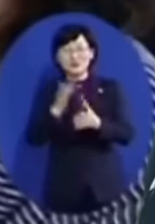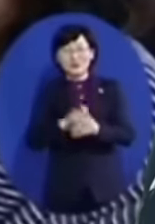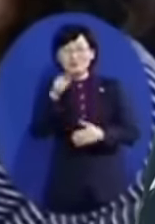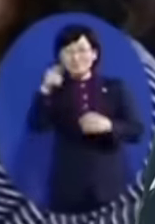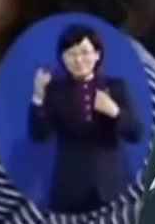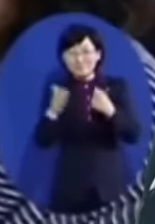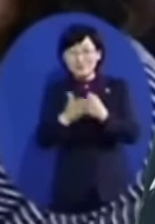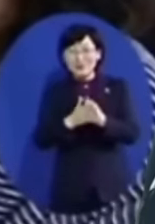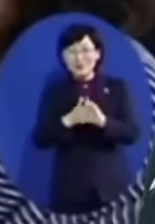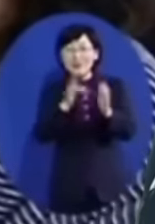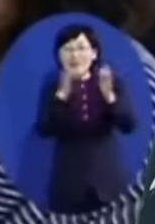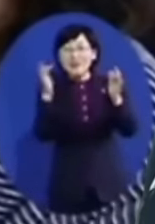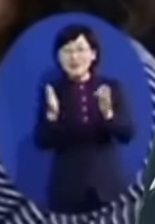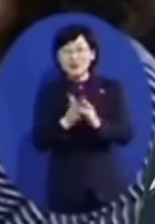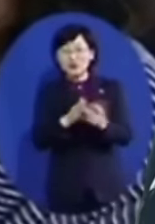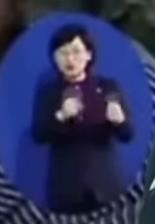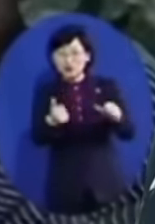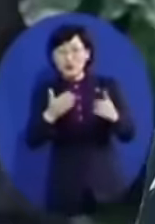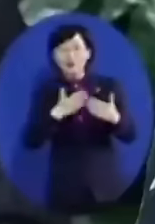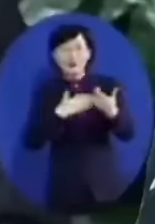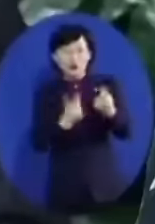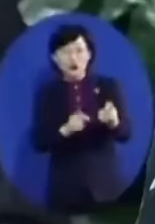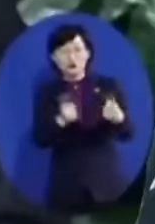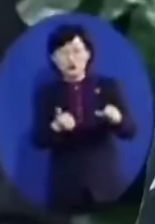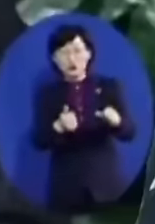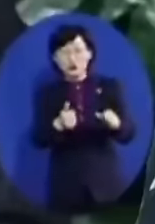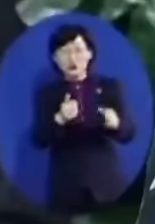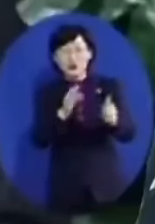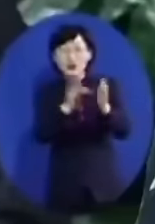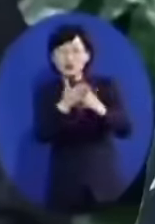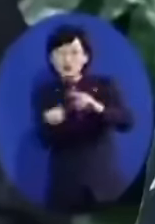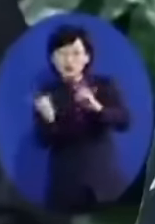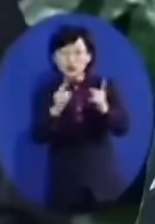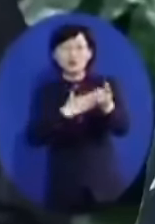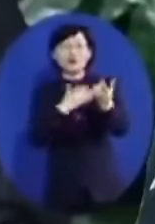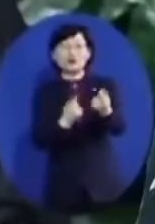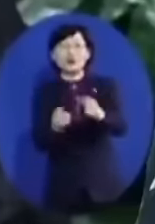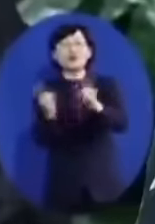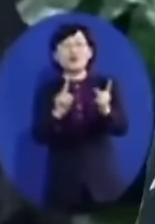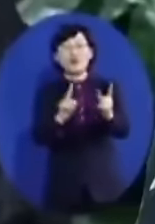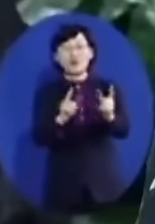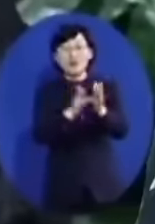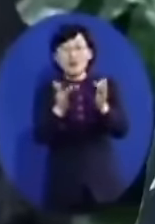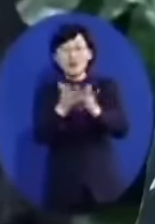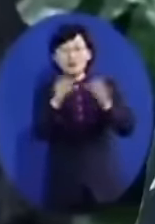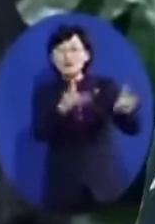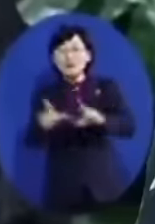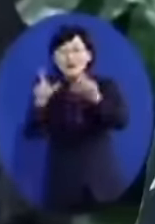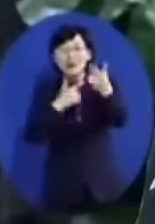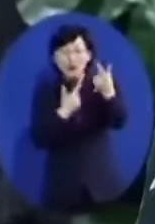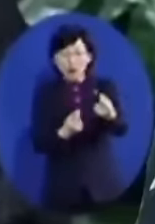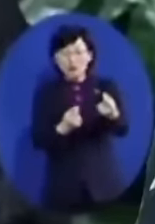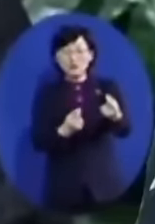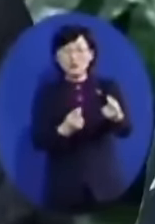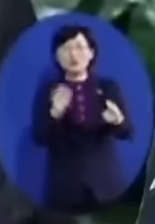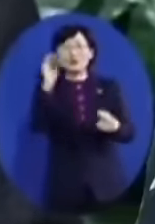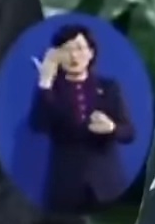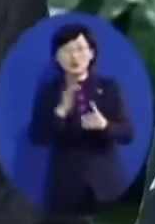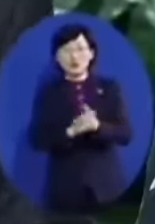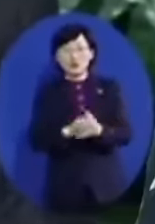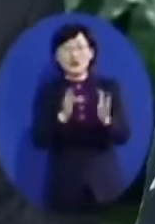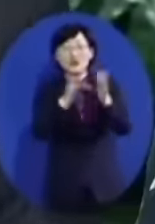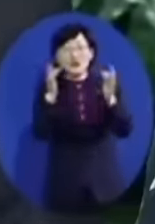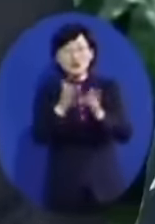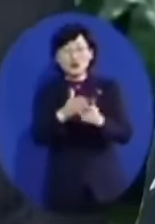그러므로 예수 죽음 내 죽음, 예수 부활 내 부활, 예수 생활 내 생활이 되고